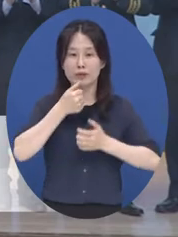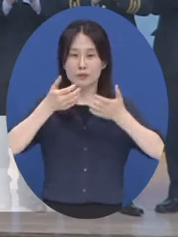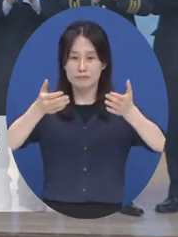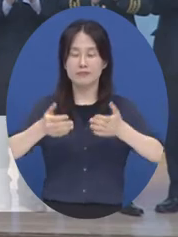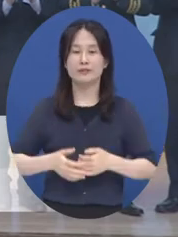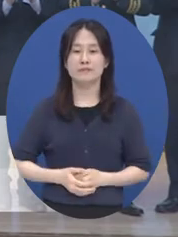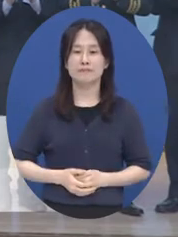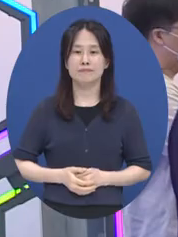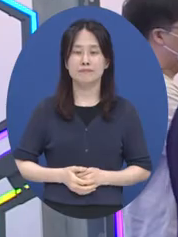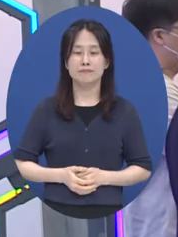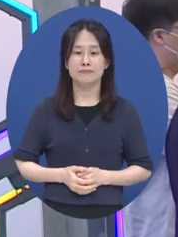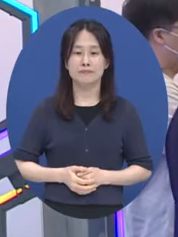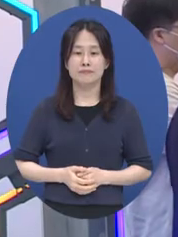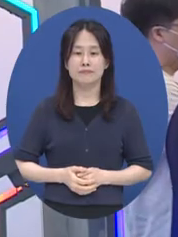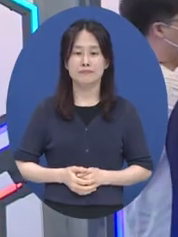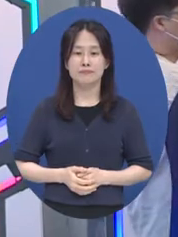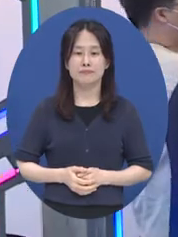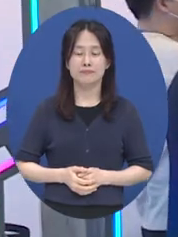취재했습니다.